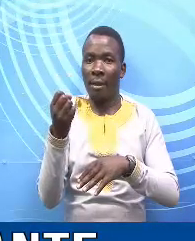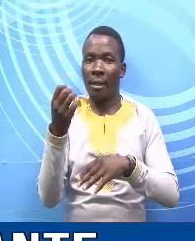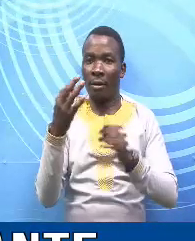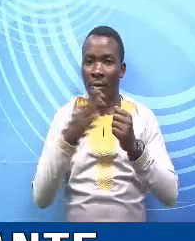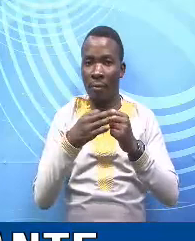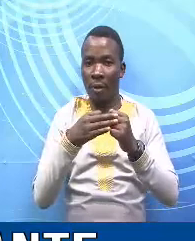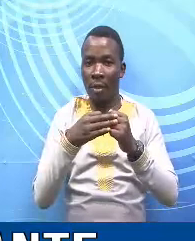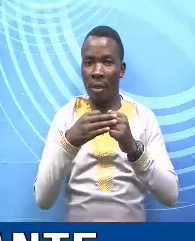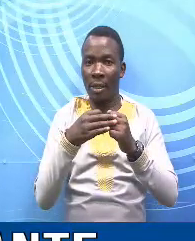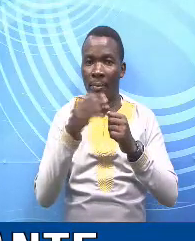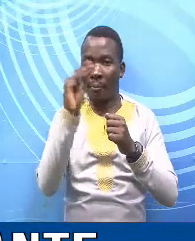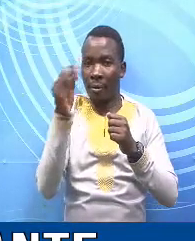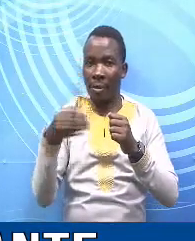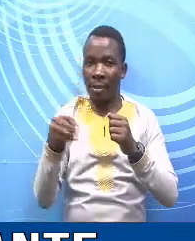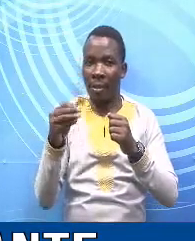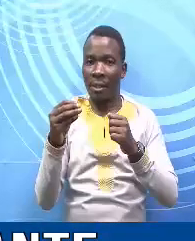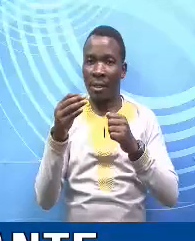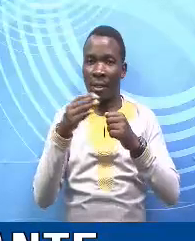gihe ijanisha ku bakira riri ku